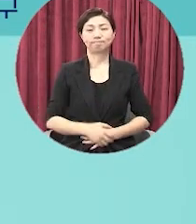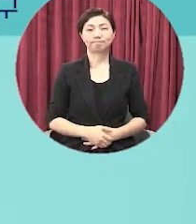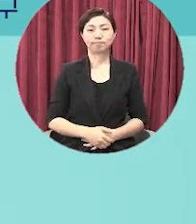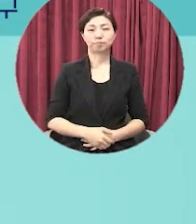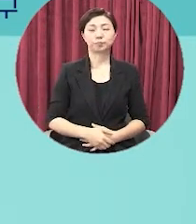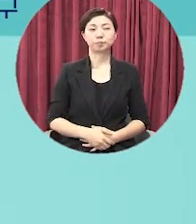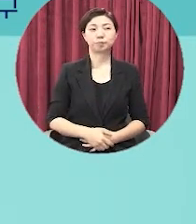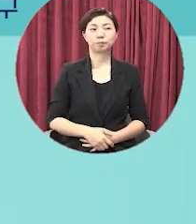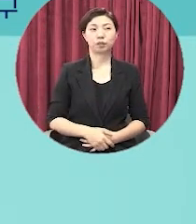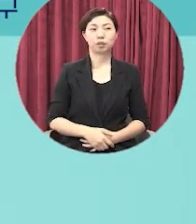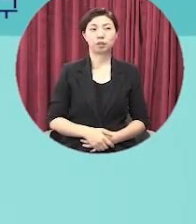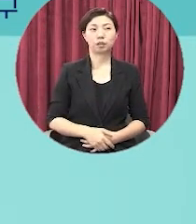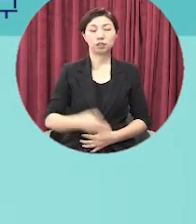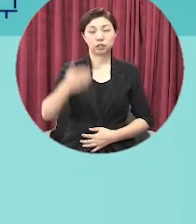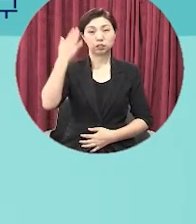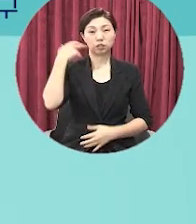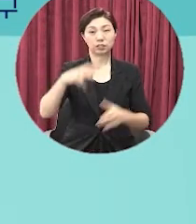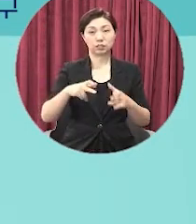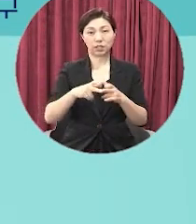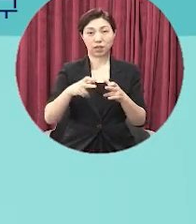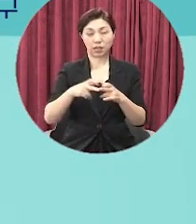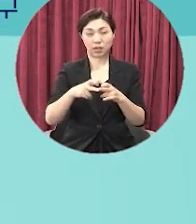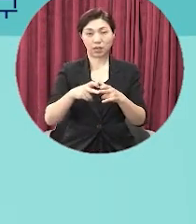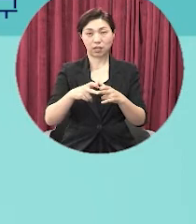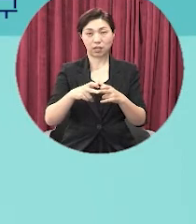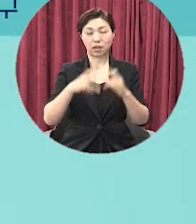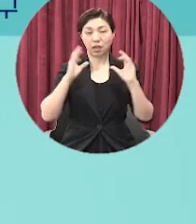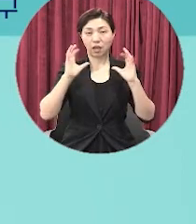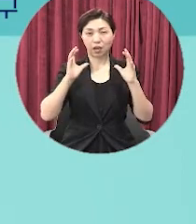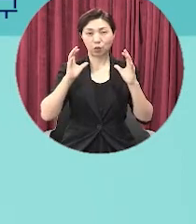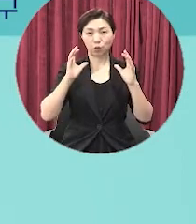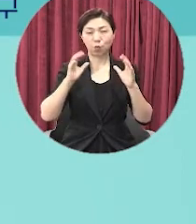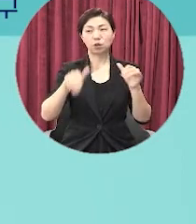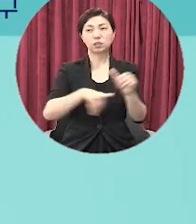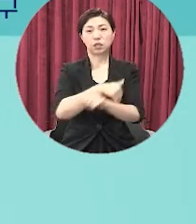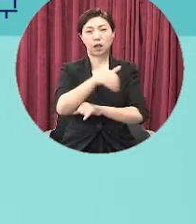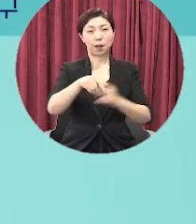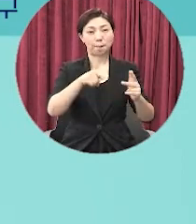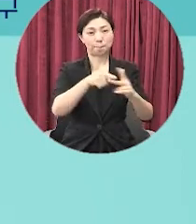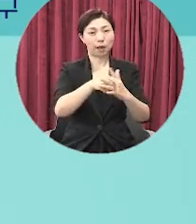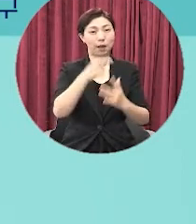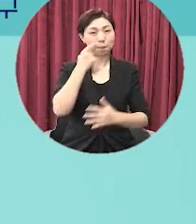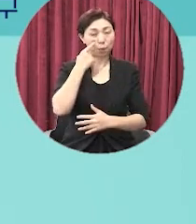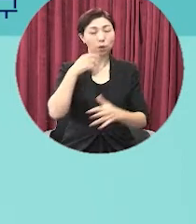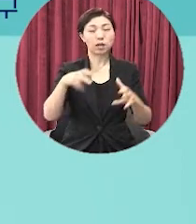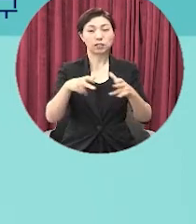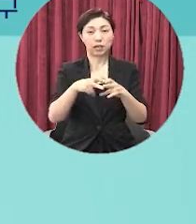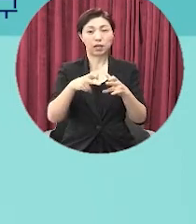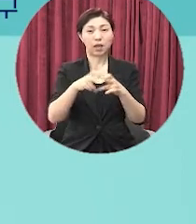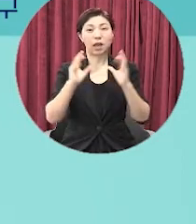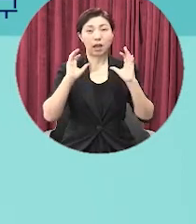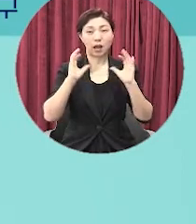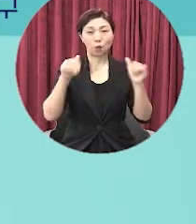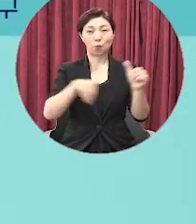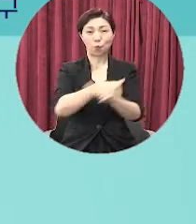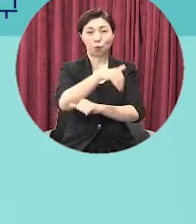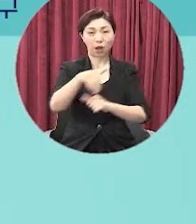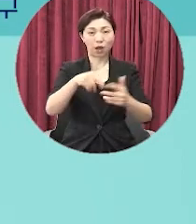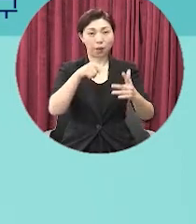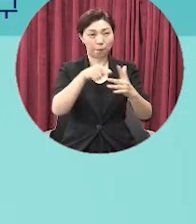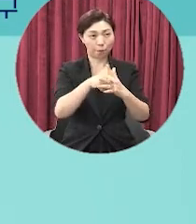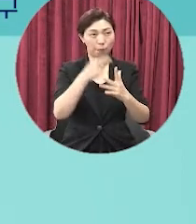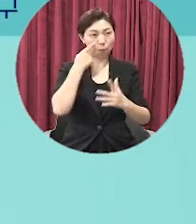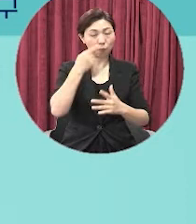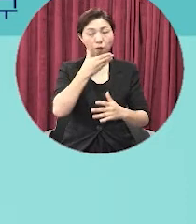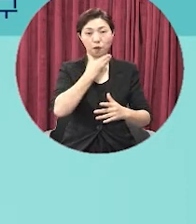아 어 기존 장애아동 현황에 대해서 모자를 좀 해보도록 하겠습니다 장애 1 현황에 대해서 보고 복지부에서 나온